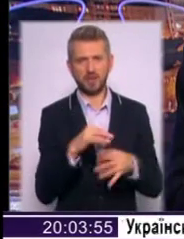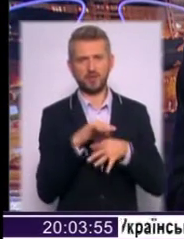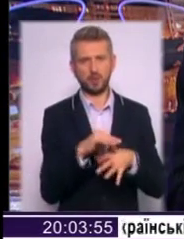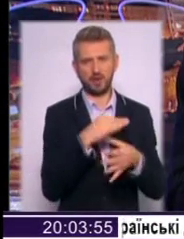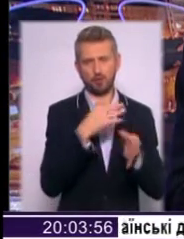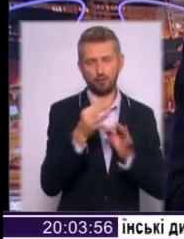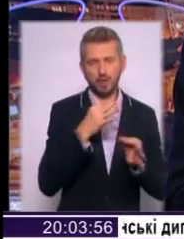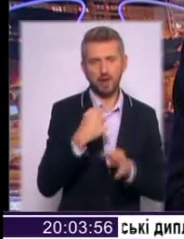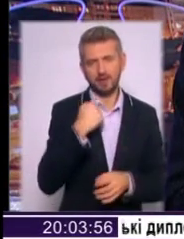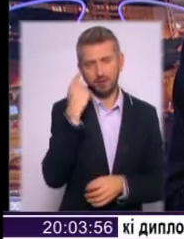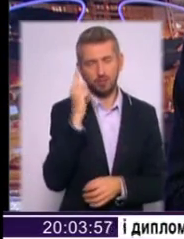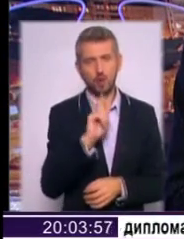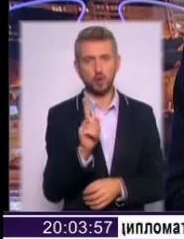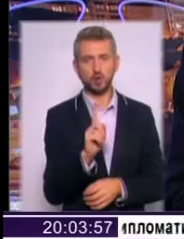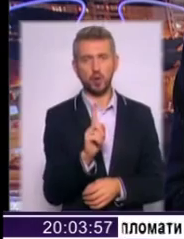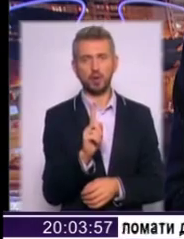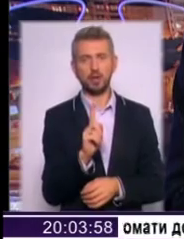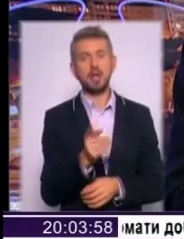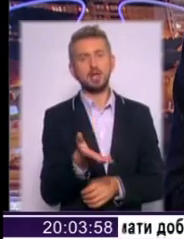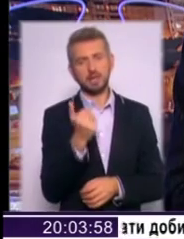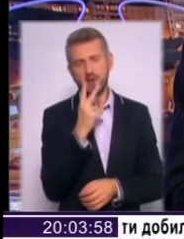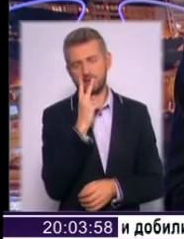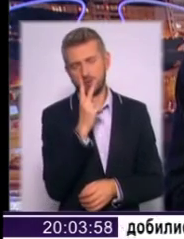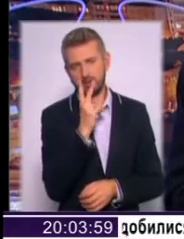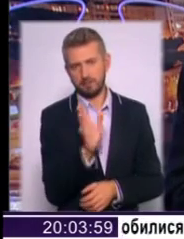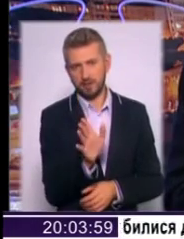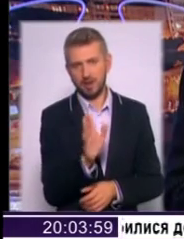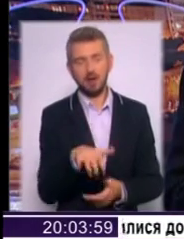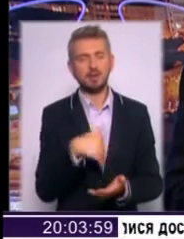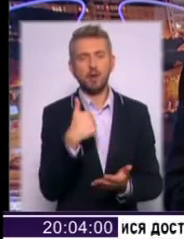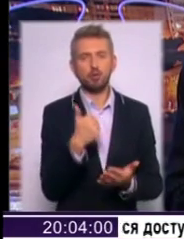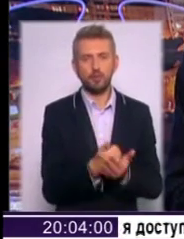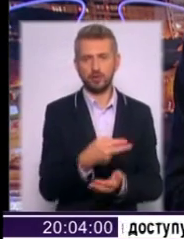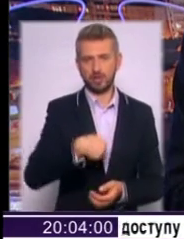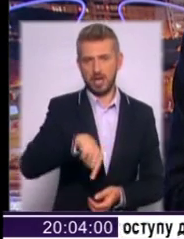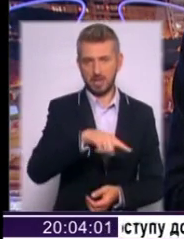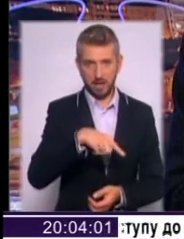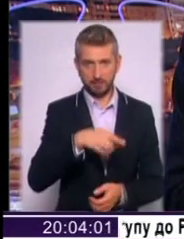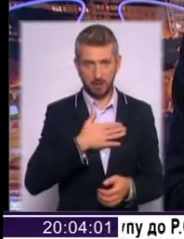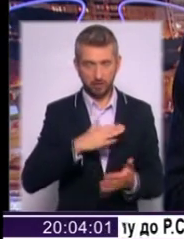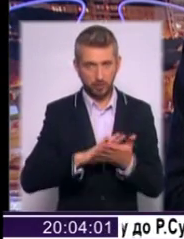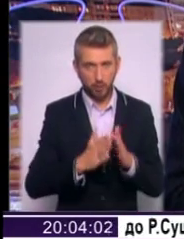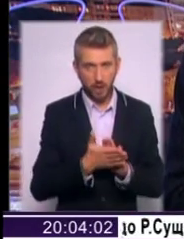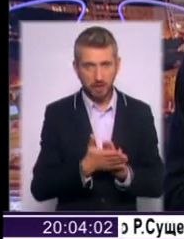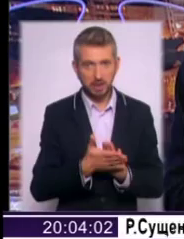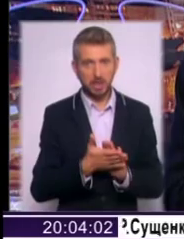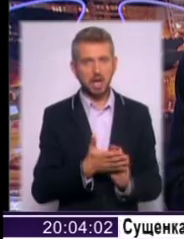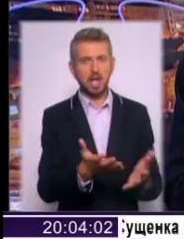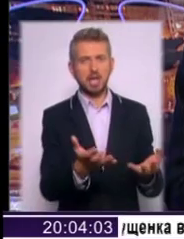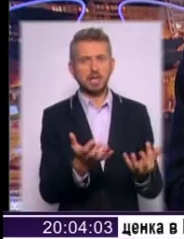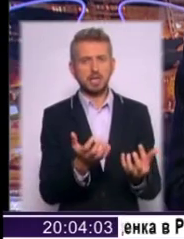консультації, і я думаю, що давайте подивимося. Найголовніше для нас, мені здається, в нашій ситуації, не